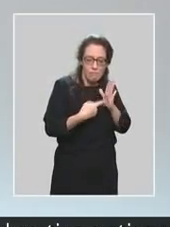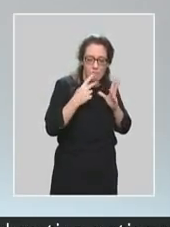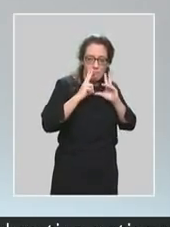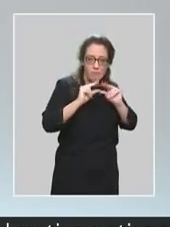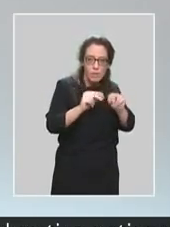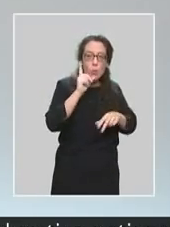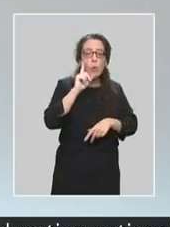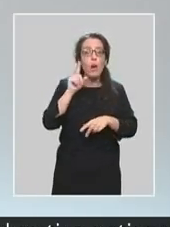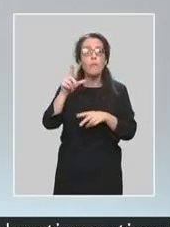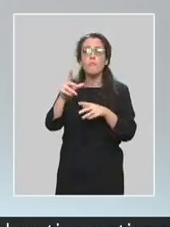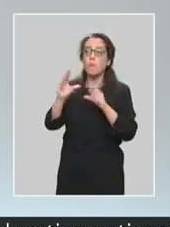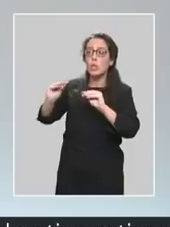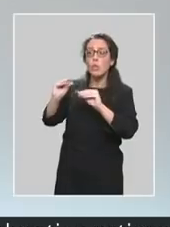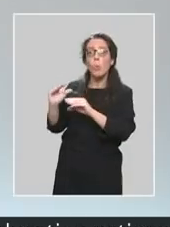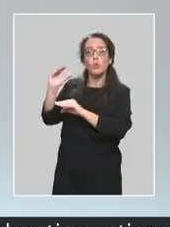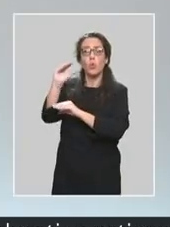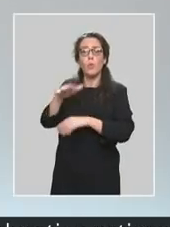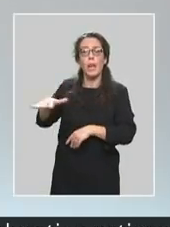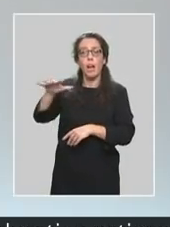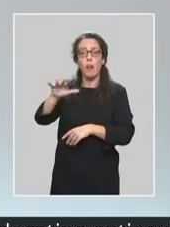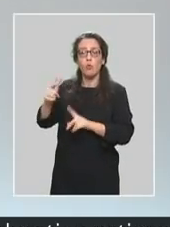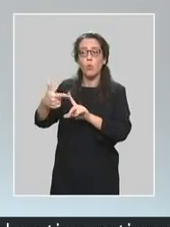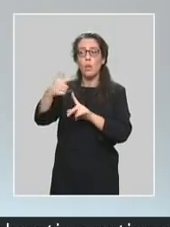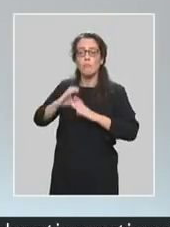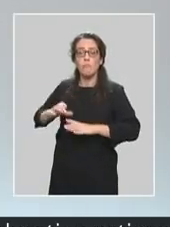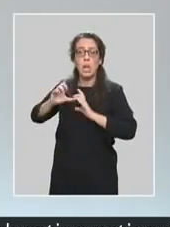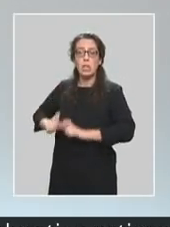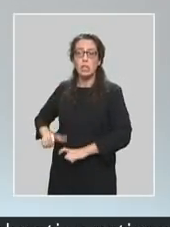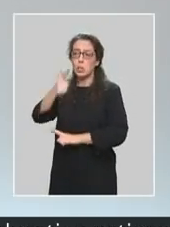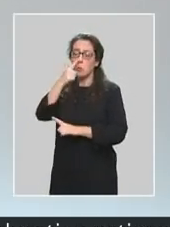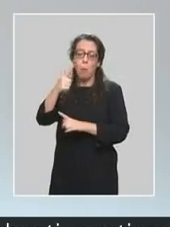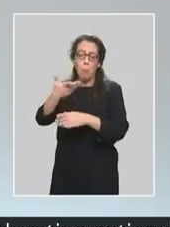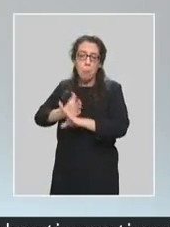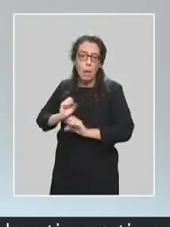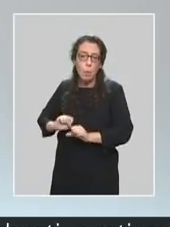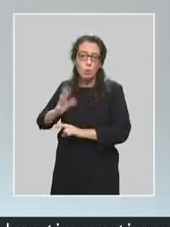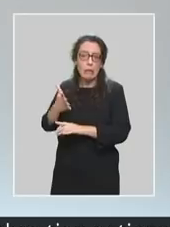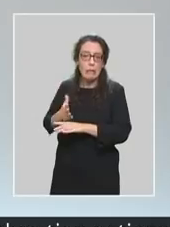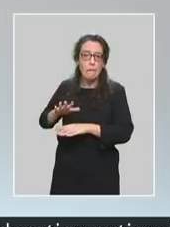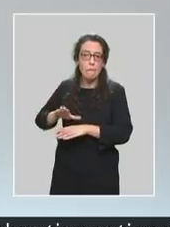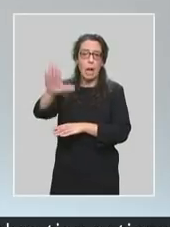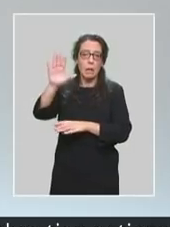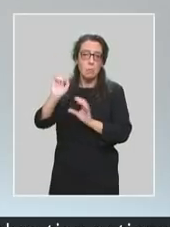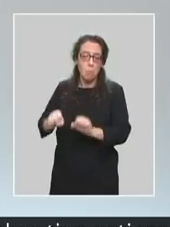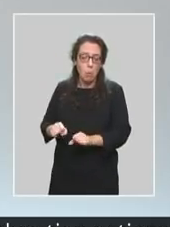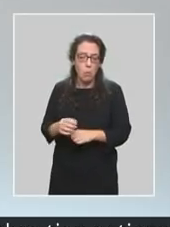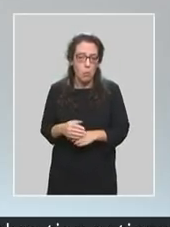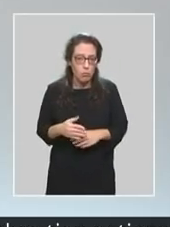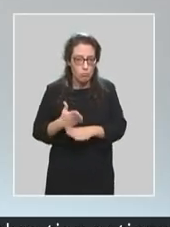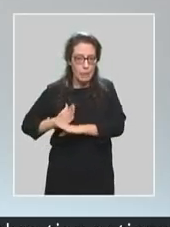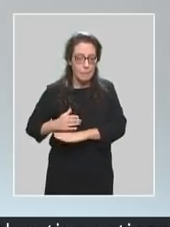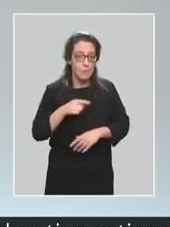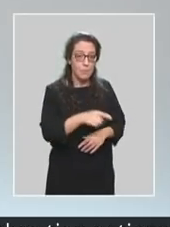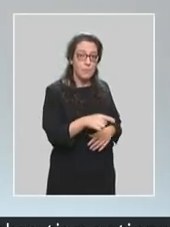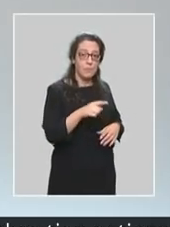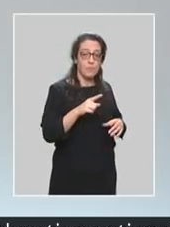l'enseignement secondaire, avec le protocole actuel, peut tout à fait traverser la cinquième vague. Aujourd'hui, pour l'école primaire, de nombreuses familles